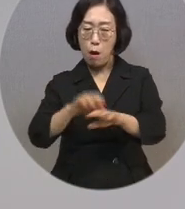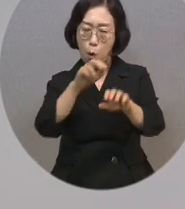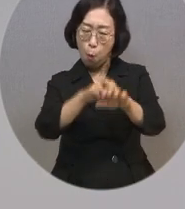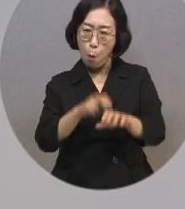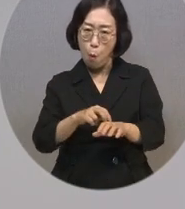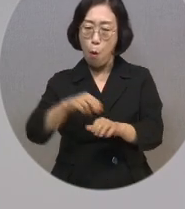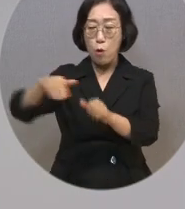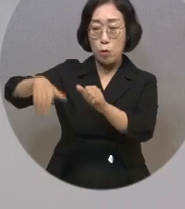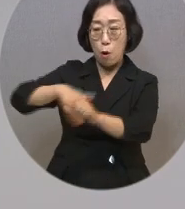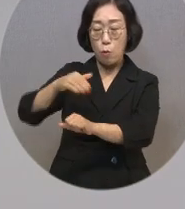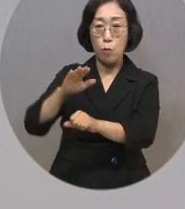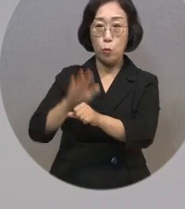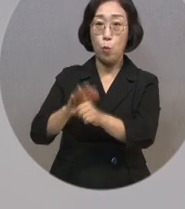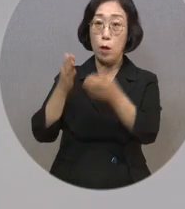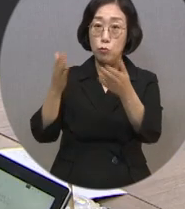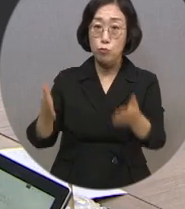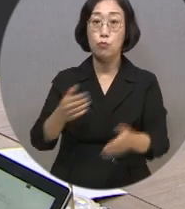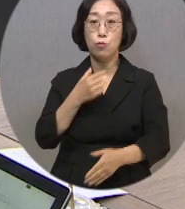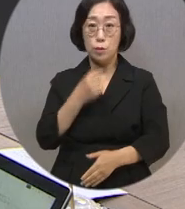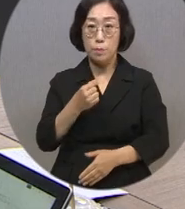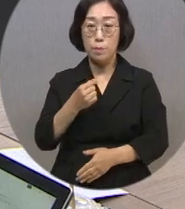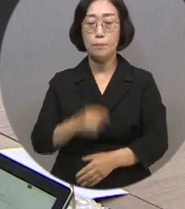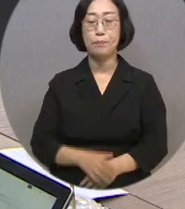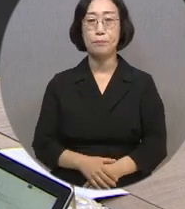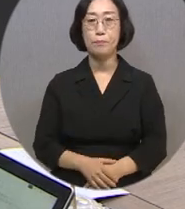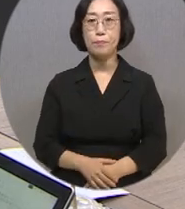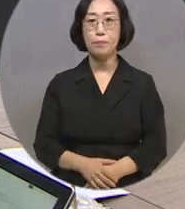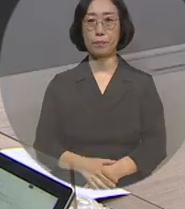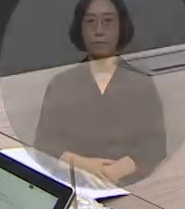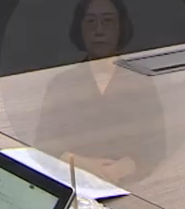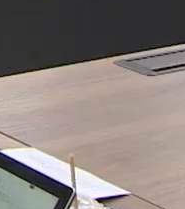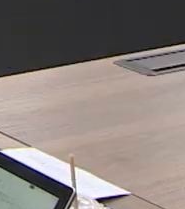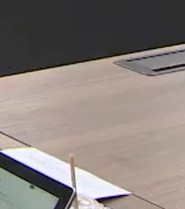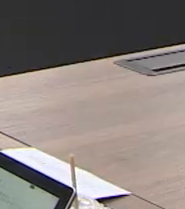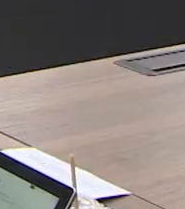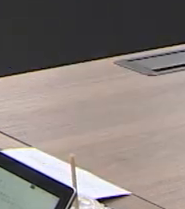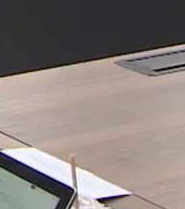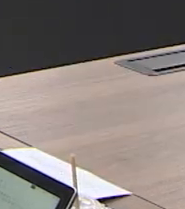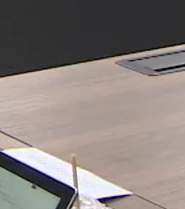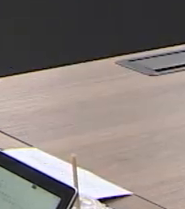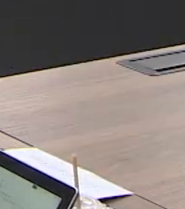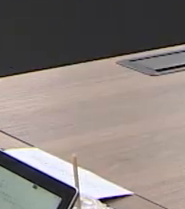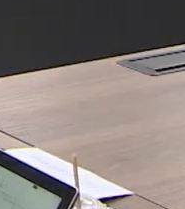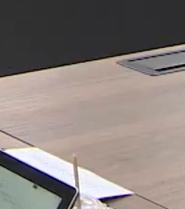진료할 여건을 마련하겠다는 계획입니다. 복지TV 뉴스 박고은입니다.